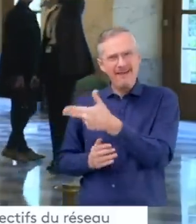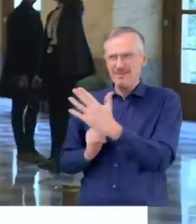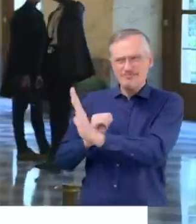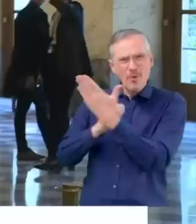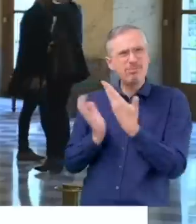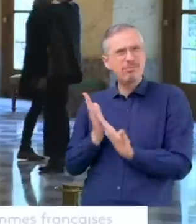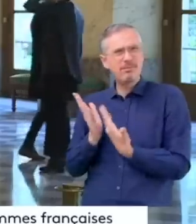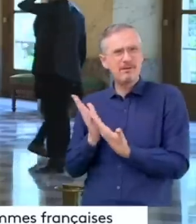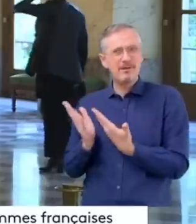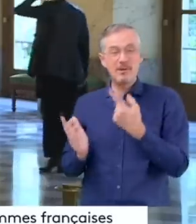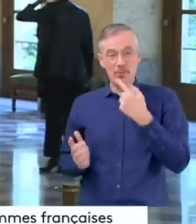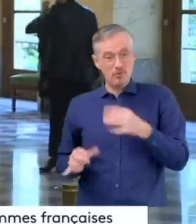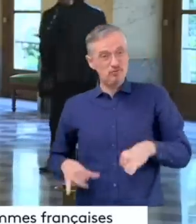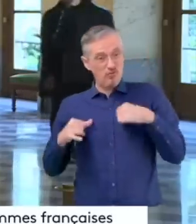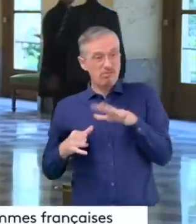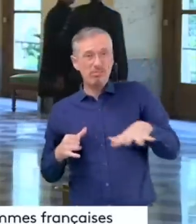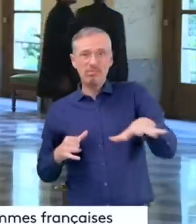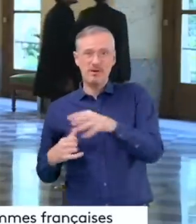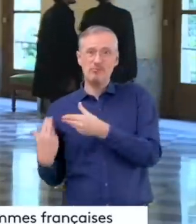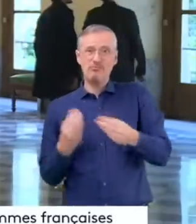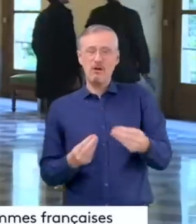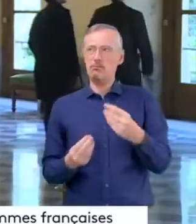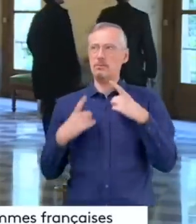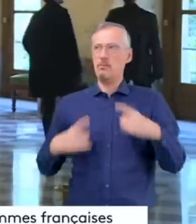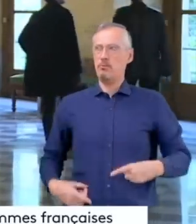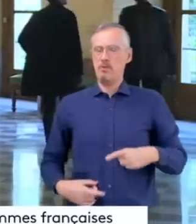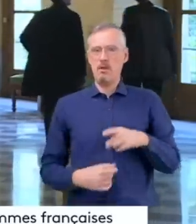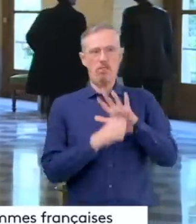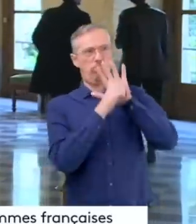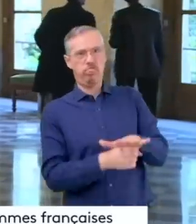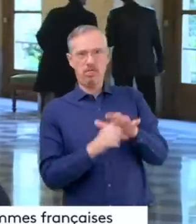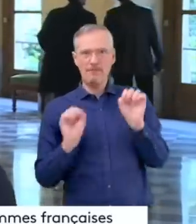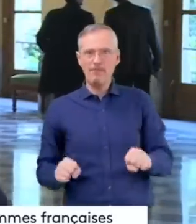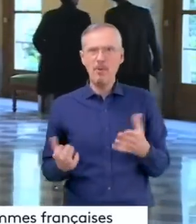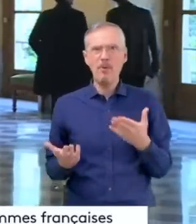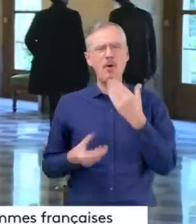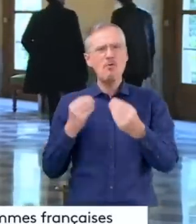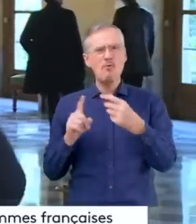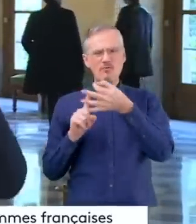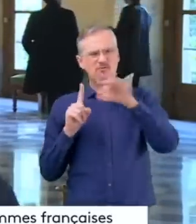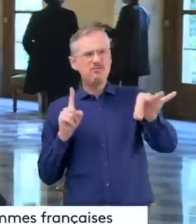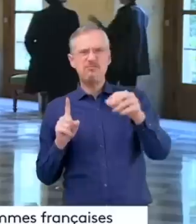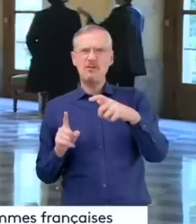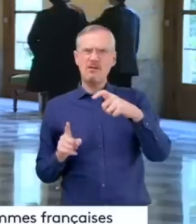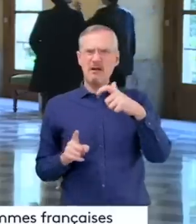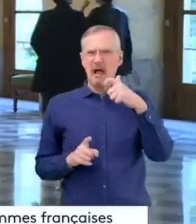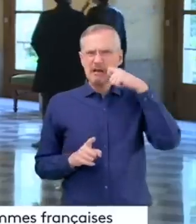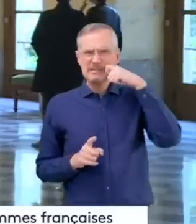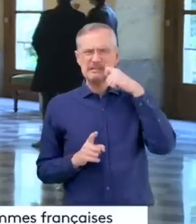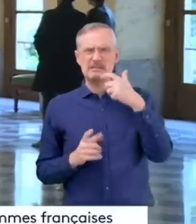train d'envoyer aux jeunes de notre peuple? Quel signal leur envoient-ils quand ils sont en train de tenir des propos racistes, de défendre un